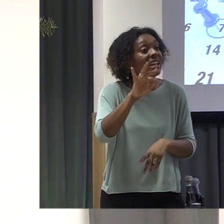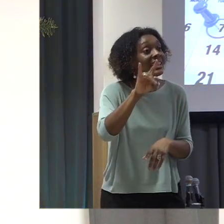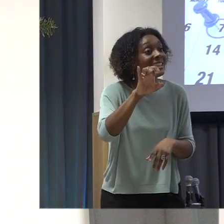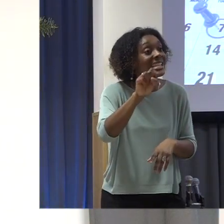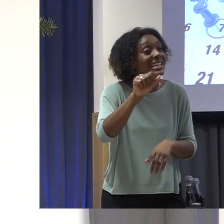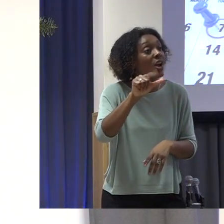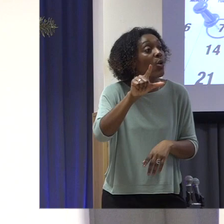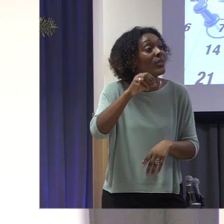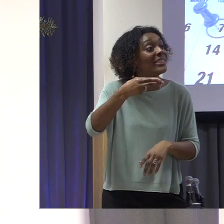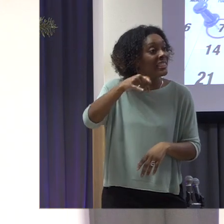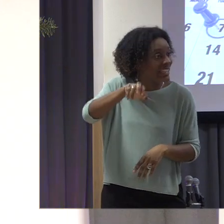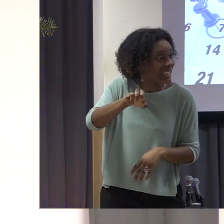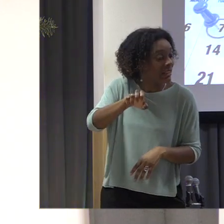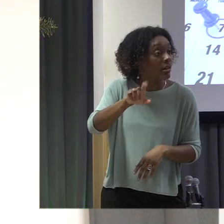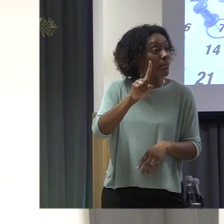élogieux.